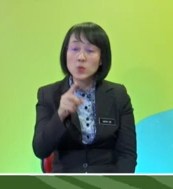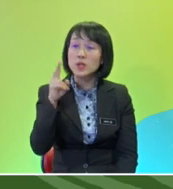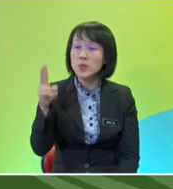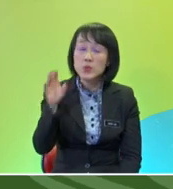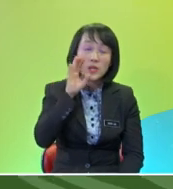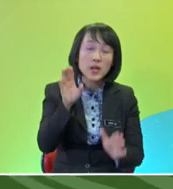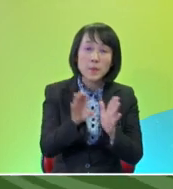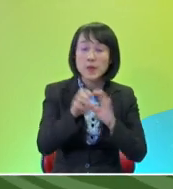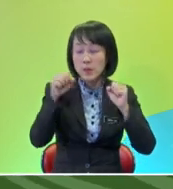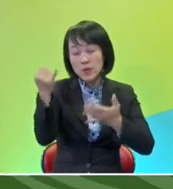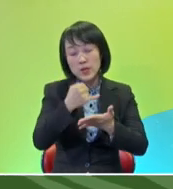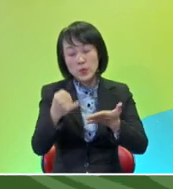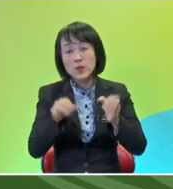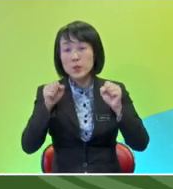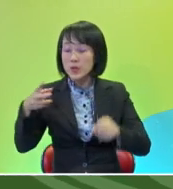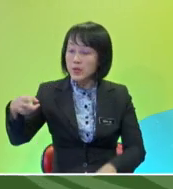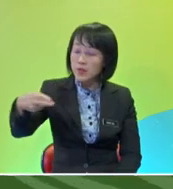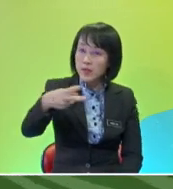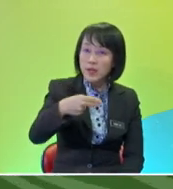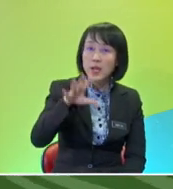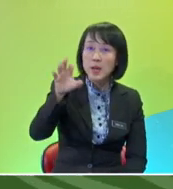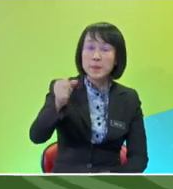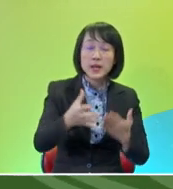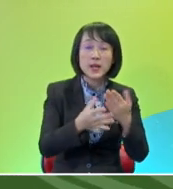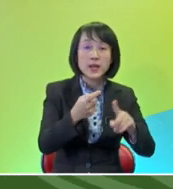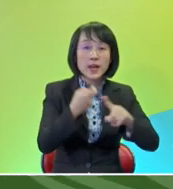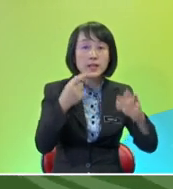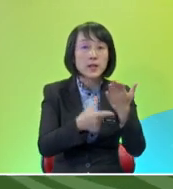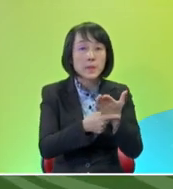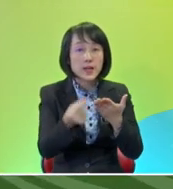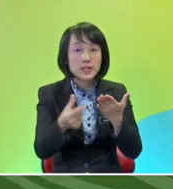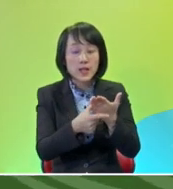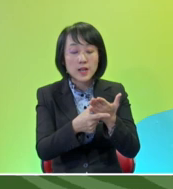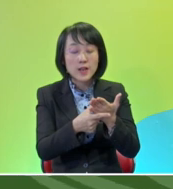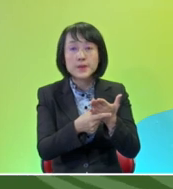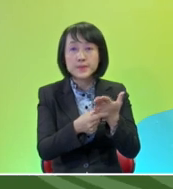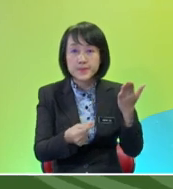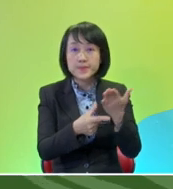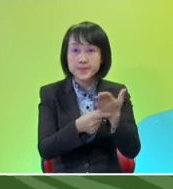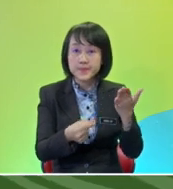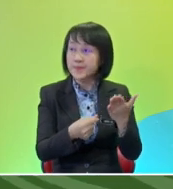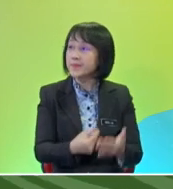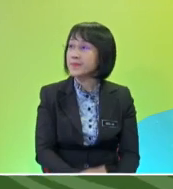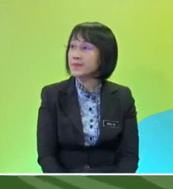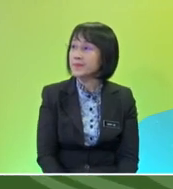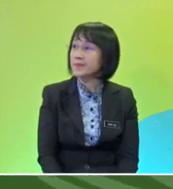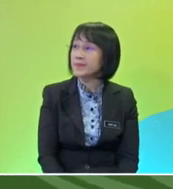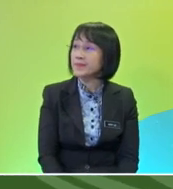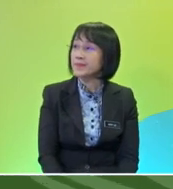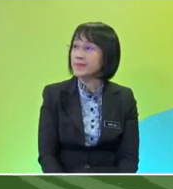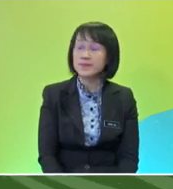dipotong, boleh diambil daripada majalah, kemudian letakkan info-info tentang cara mencegah.